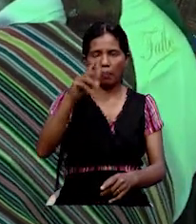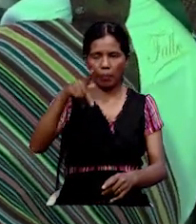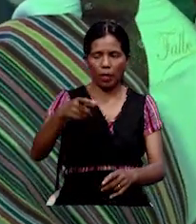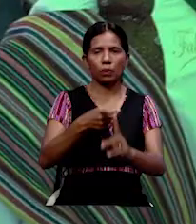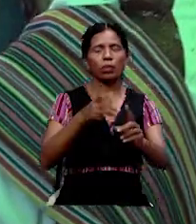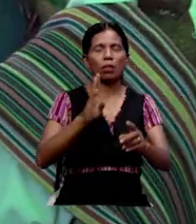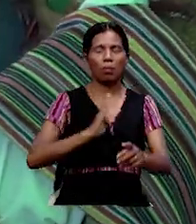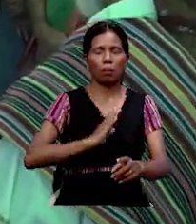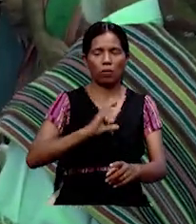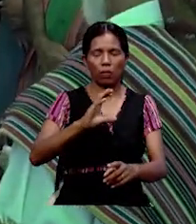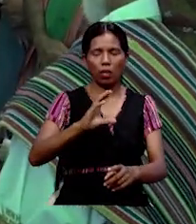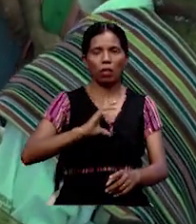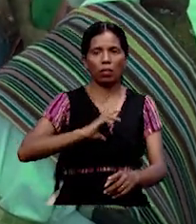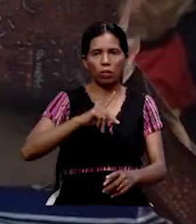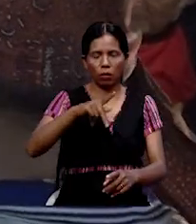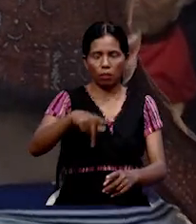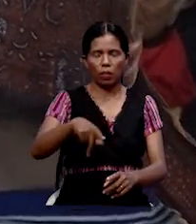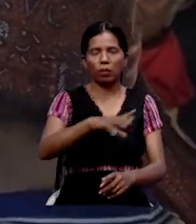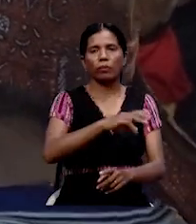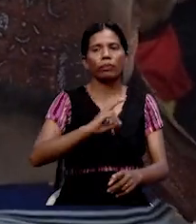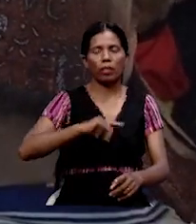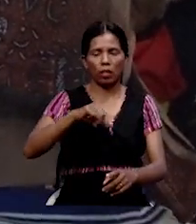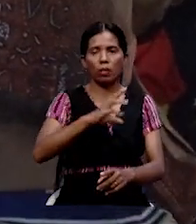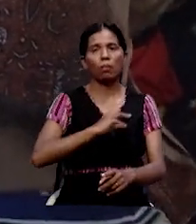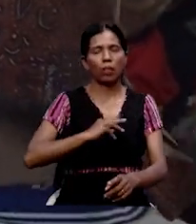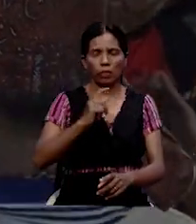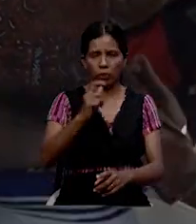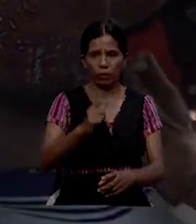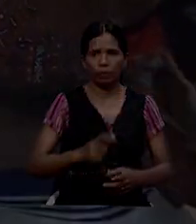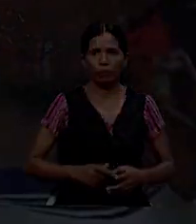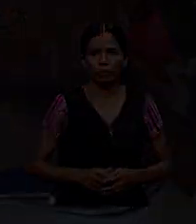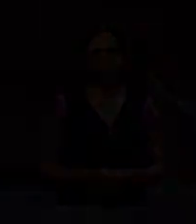Lauteng Vikeke no Manatutu. Jimmy Fernandez, Juvia da Costa, Jemen.